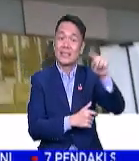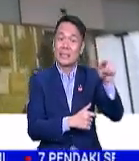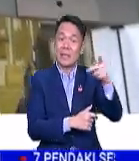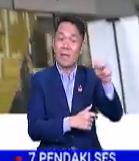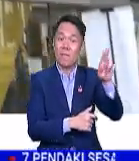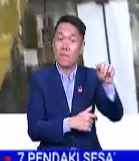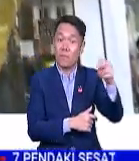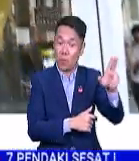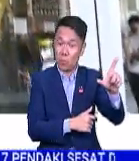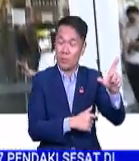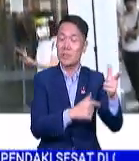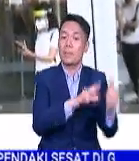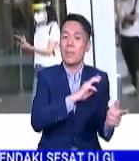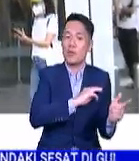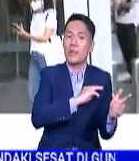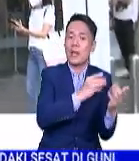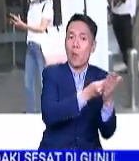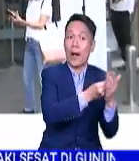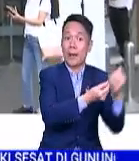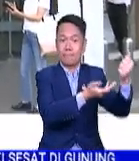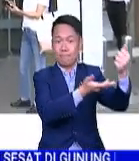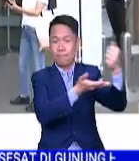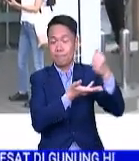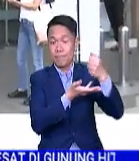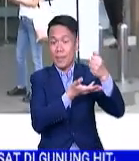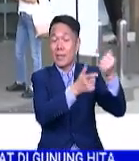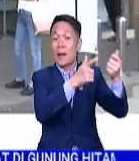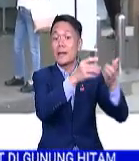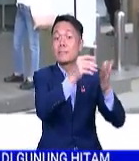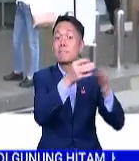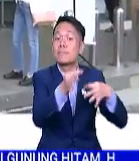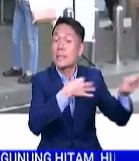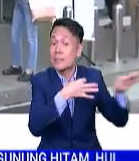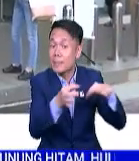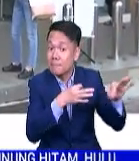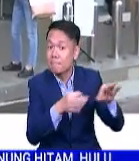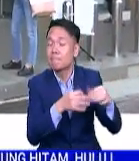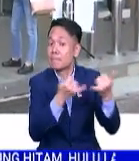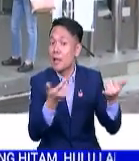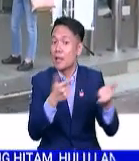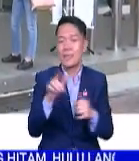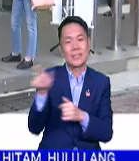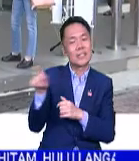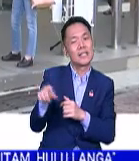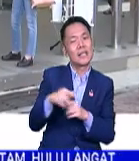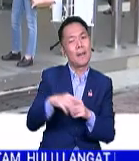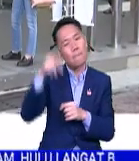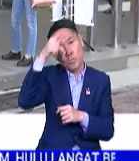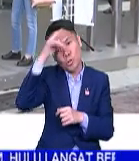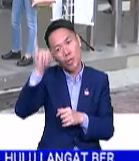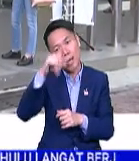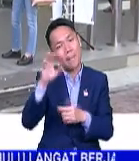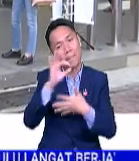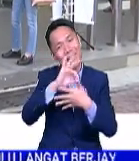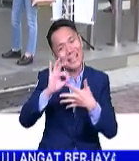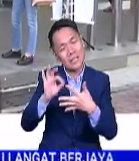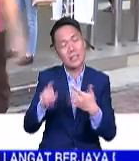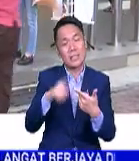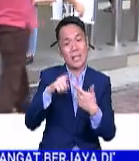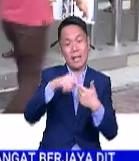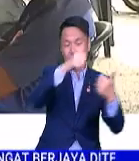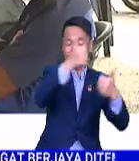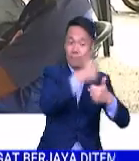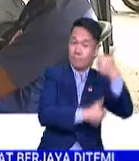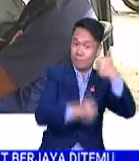Datuk Seri Zafrul Tengku Aziz yang turun pandang meninjau sendiri proses pembayaran di BSN Putrajaya manakala